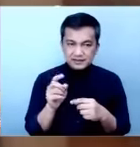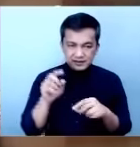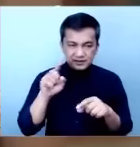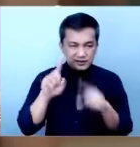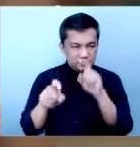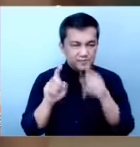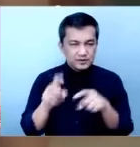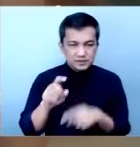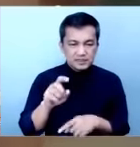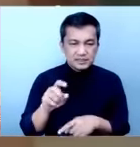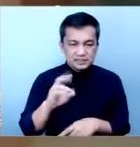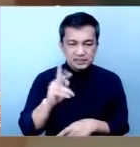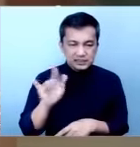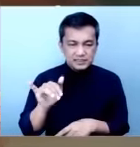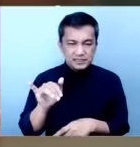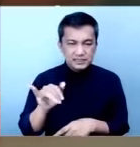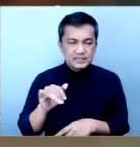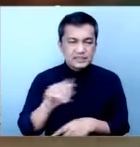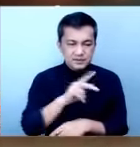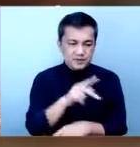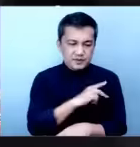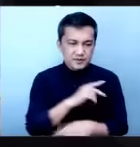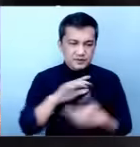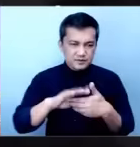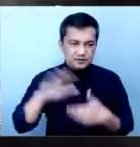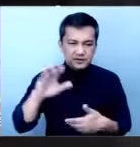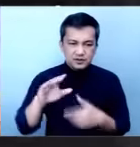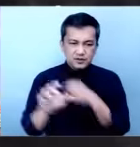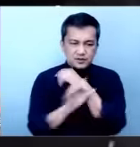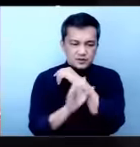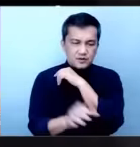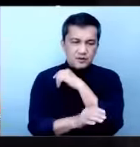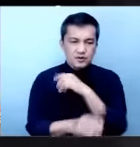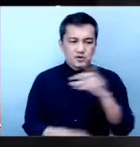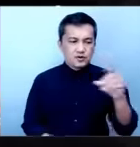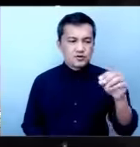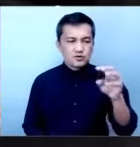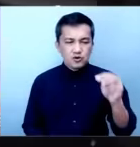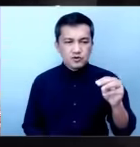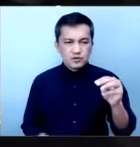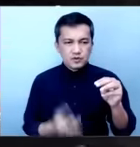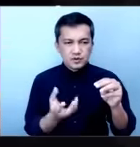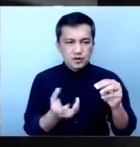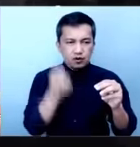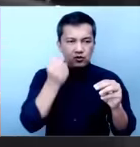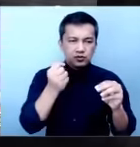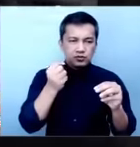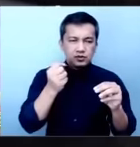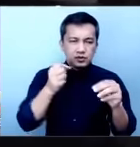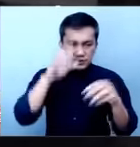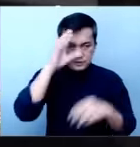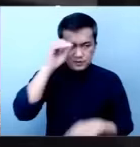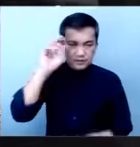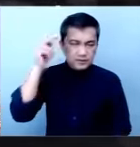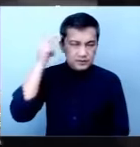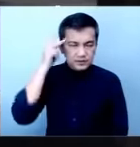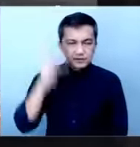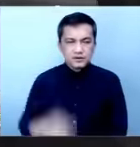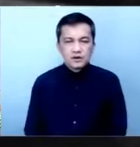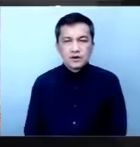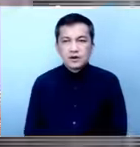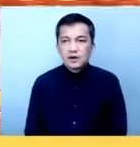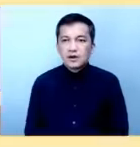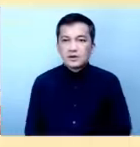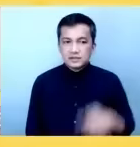sa kanya namang personal vlog na ang condo unit ni Dom, pagmamay-ari rin daw ng lalaking politiko. Oo, may